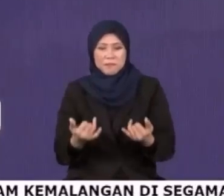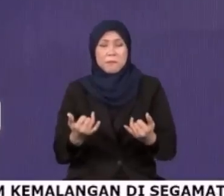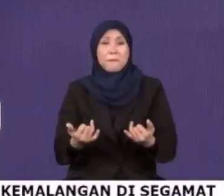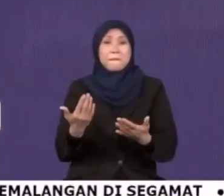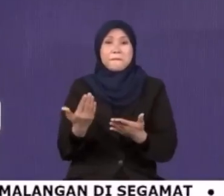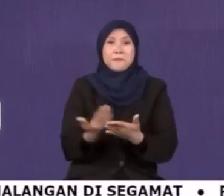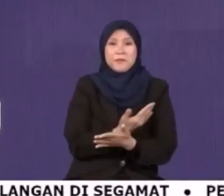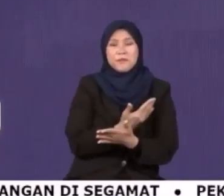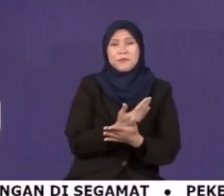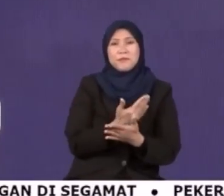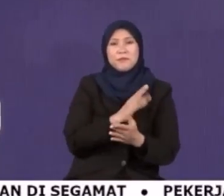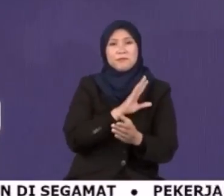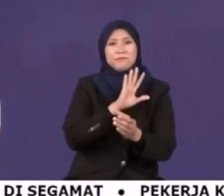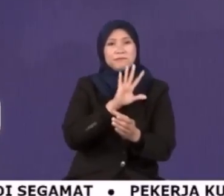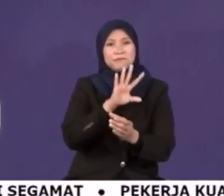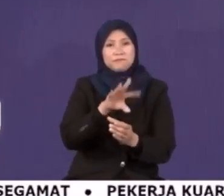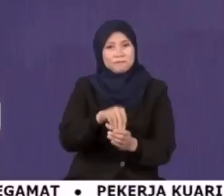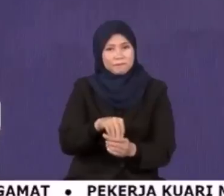hanya